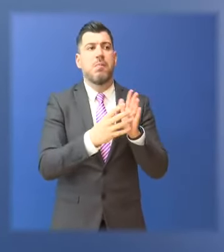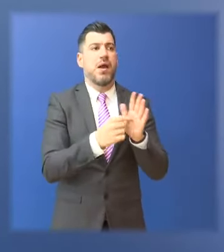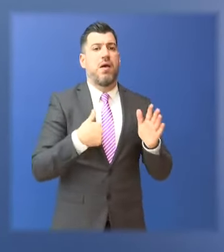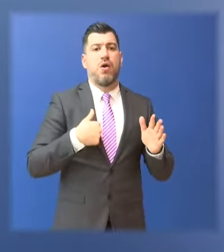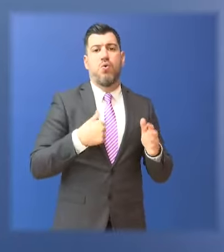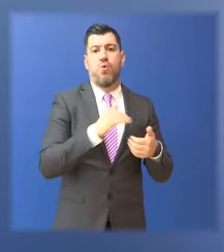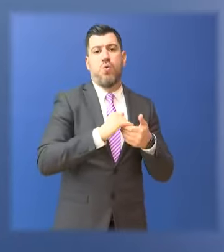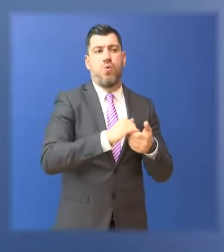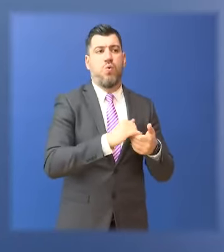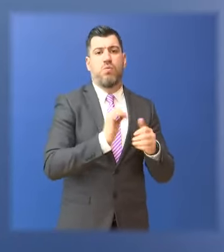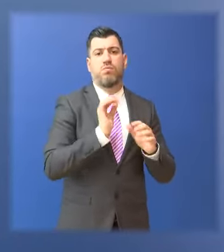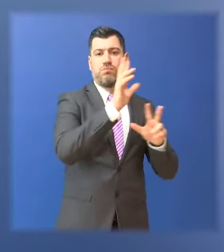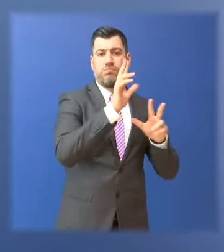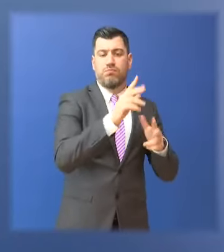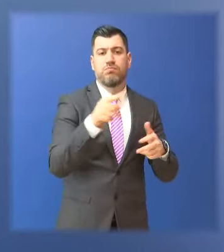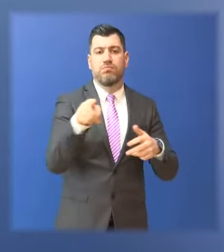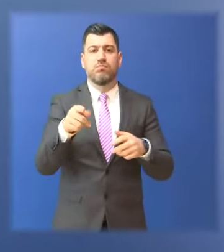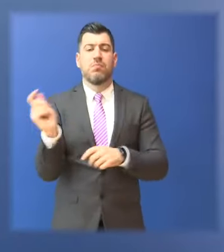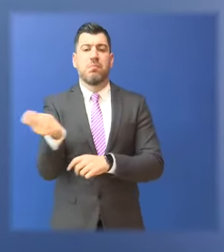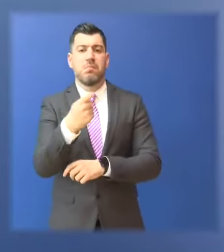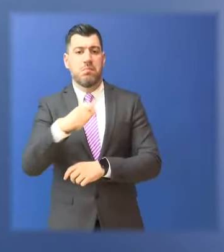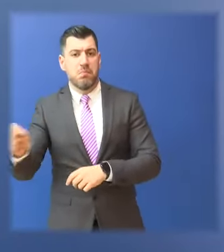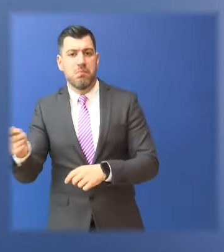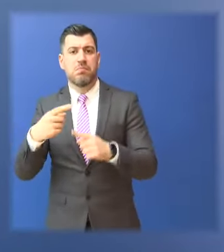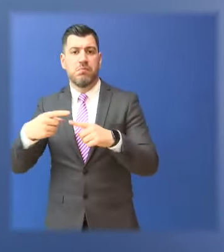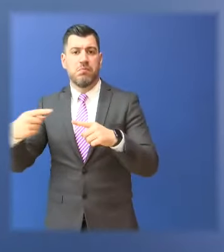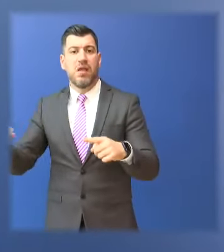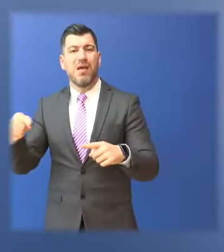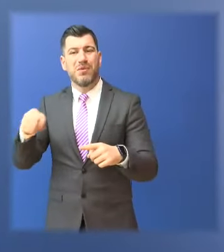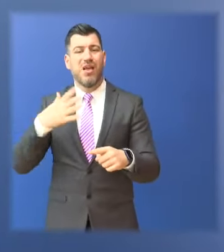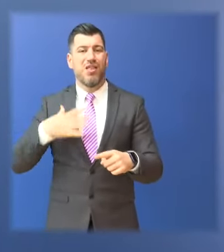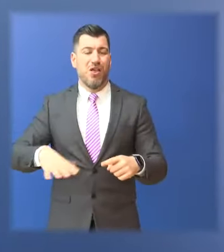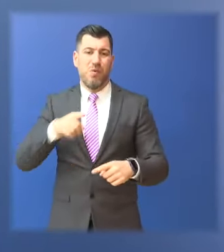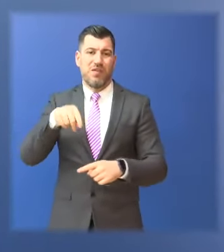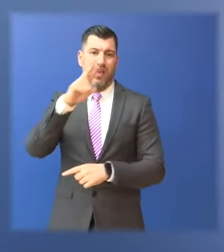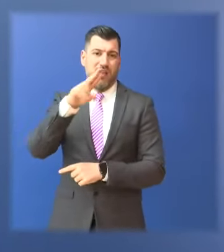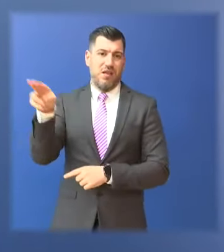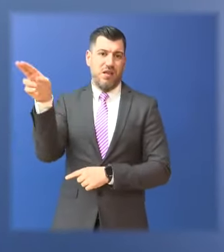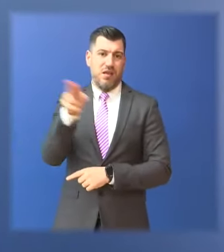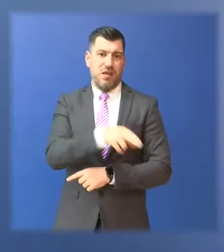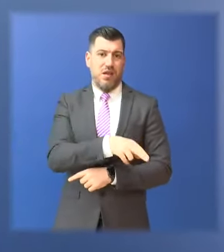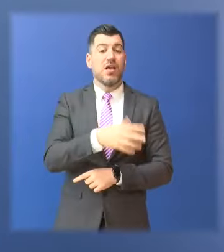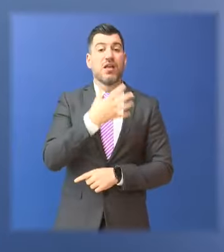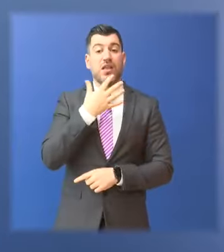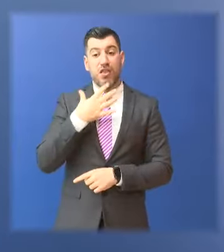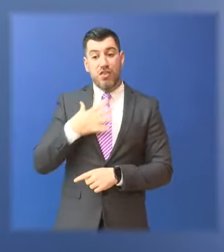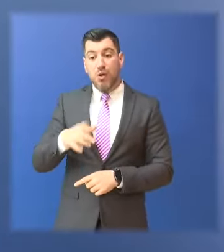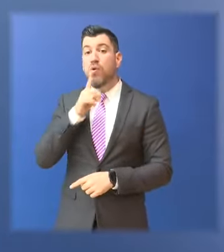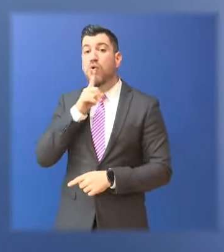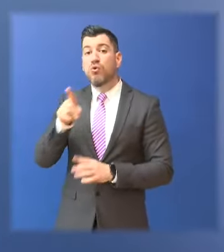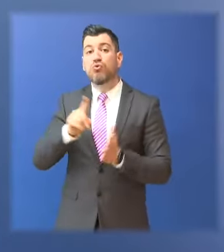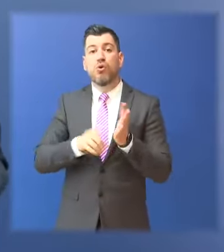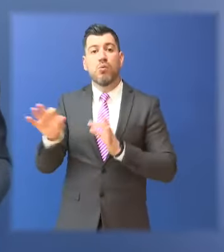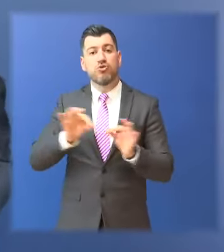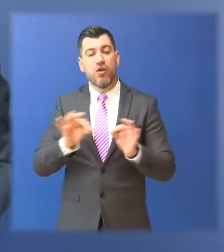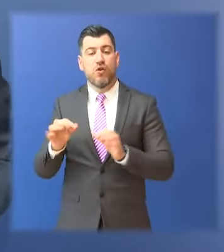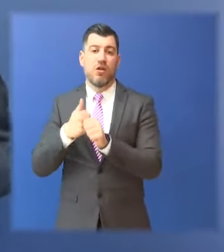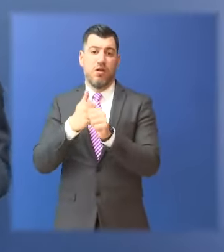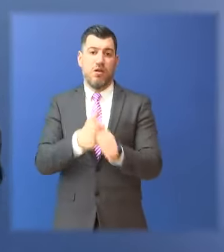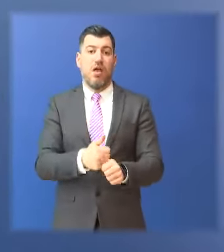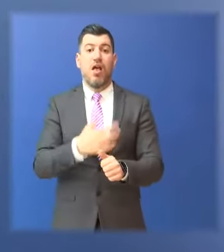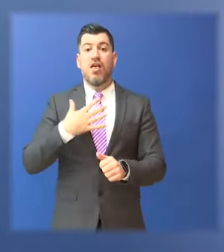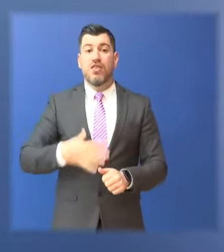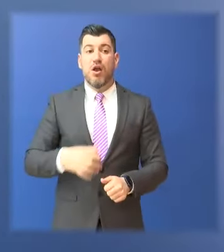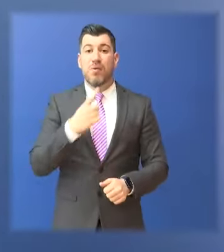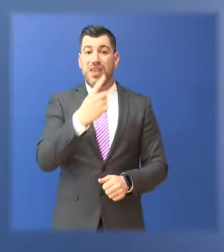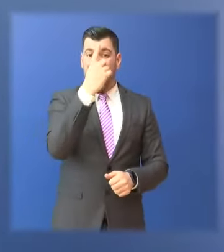pong. Αντιλαμβάνεστε ότι εμείς θέλουμε να κλείσουμε όλα αυτά τα πιθανά και απίθανα παραθυράκια, γιατί μας ενδιαφέρει να εφαρμοστεί αυτό. Να έχουμε δηλαδή μία λέσχη αναέμβλημα, ανά